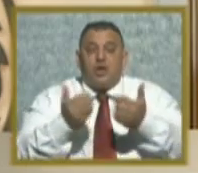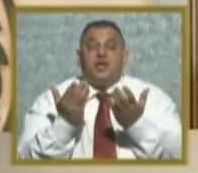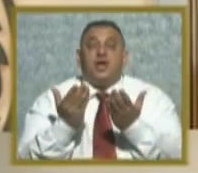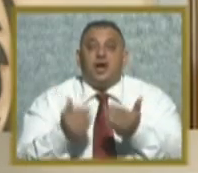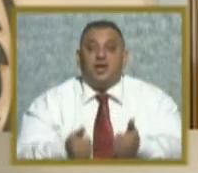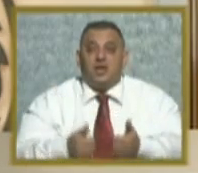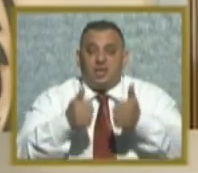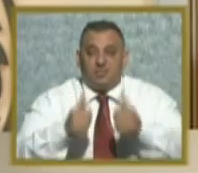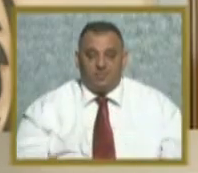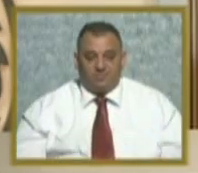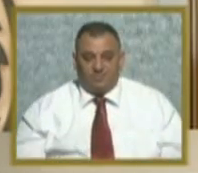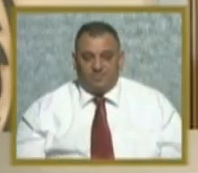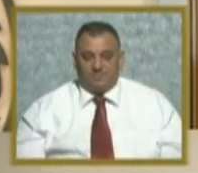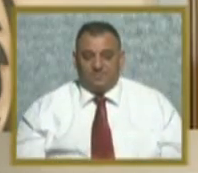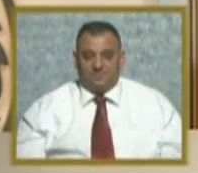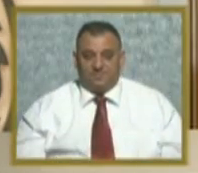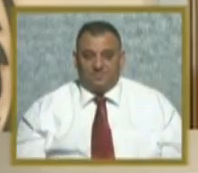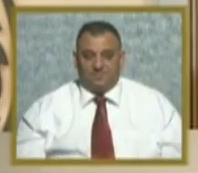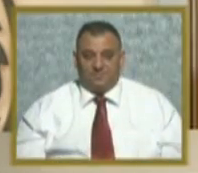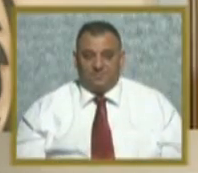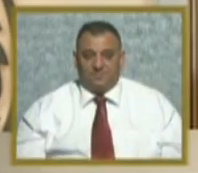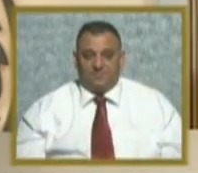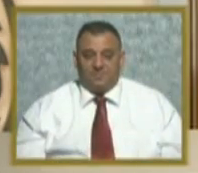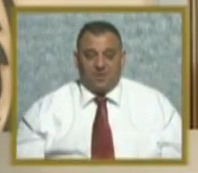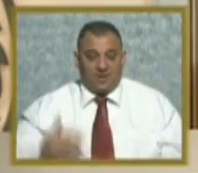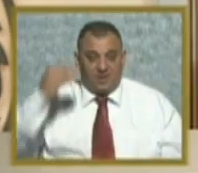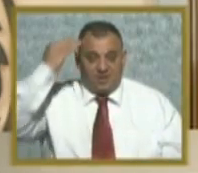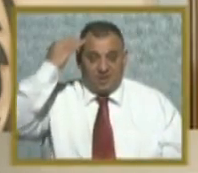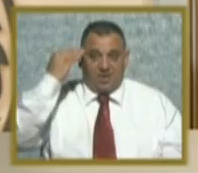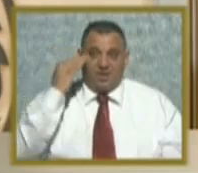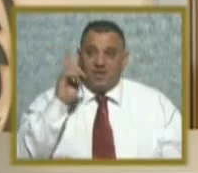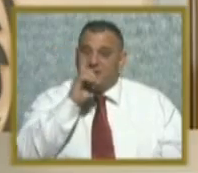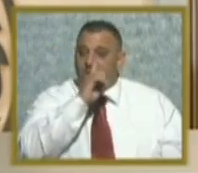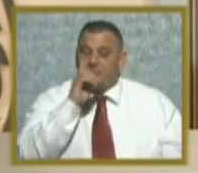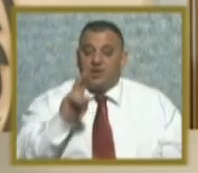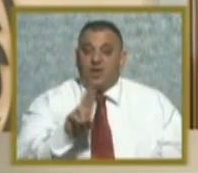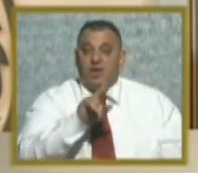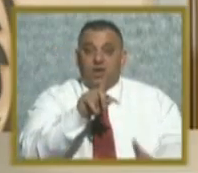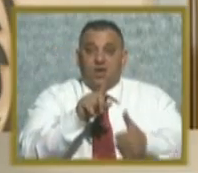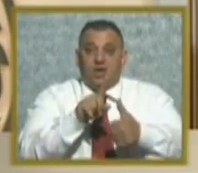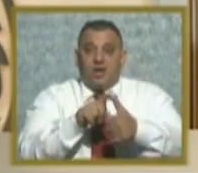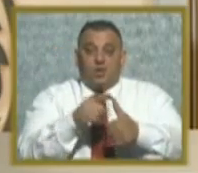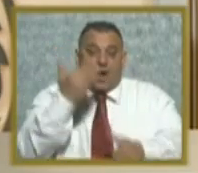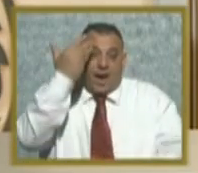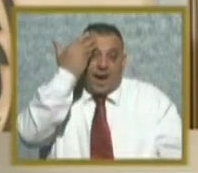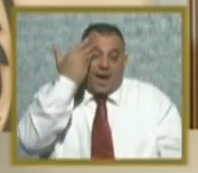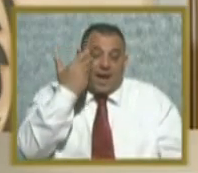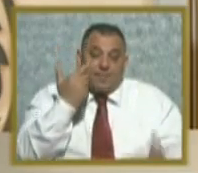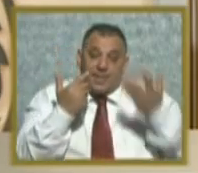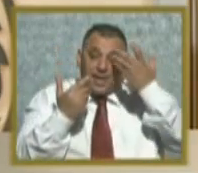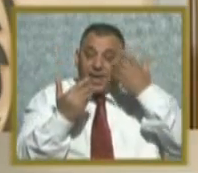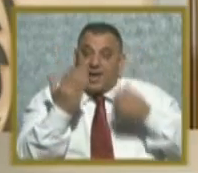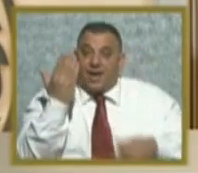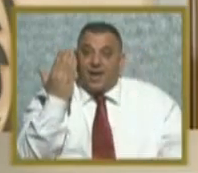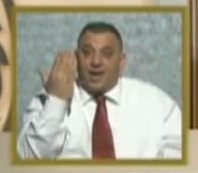لكم بإذن الله جل وعلا. أم إبراهيم من أبو ظبي سألت اليوم، تقول بأنها سوت عملية في العينين